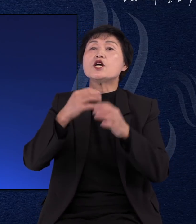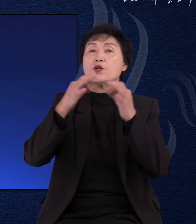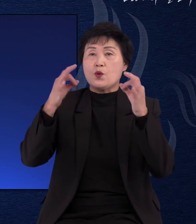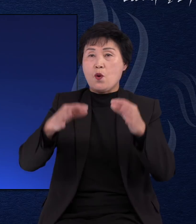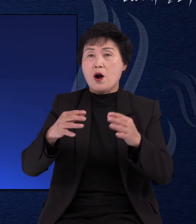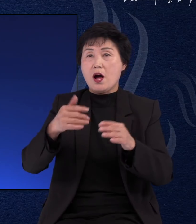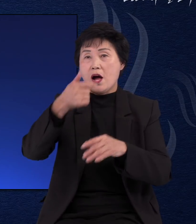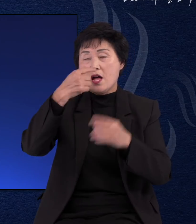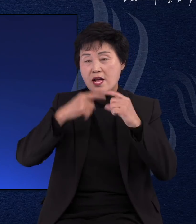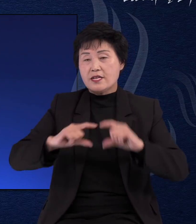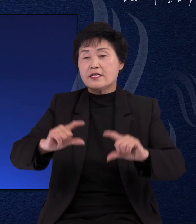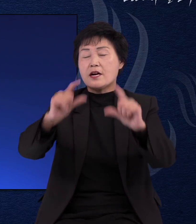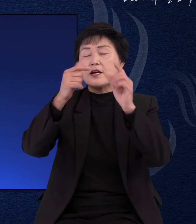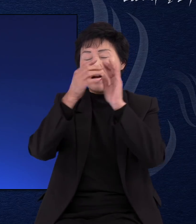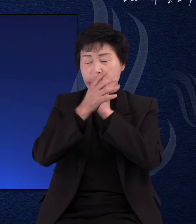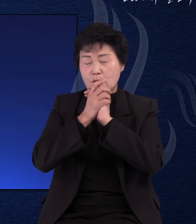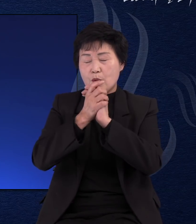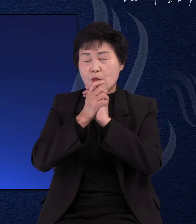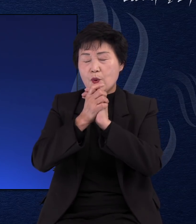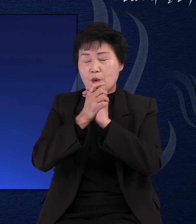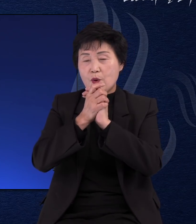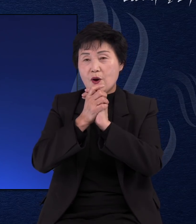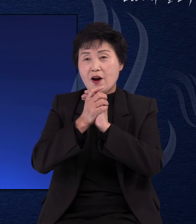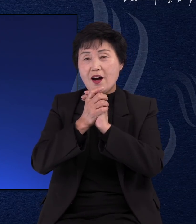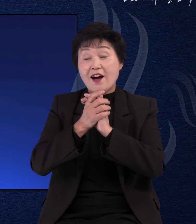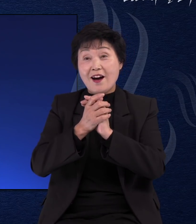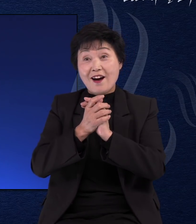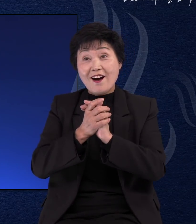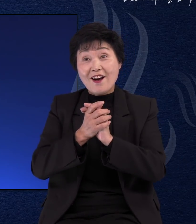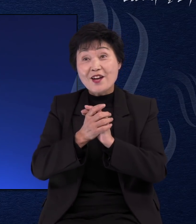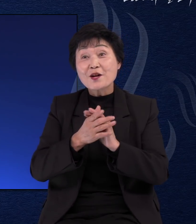참 기특하기도 하죠. 제가 저를 돌아봐도 기특합니다.